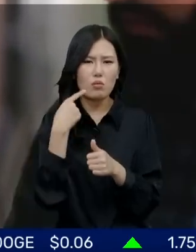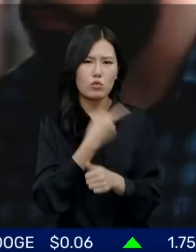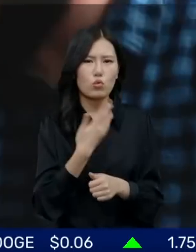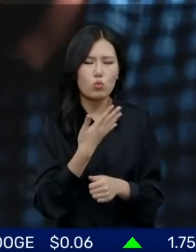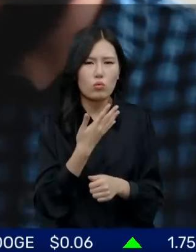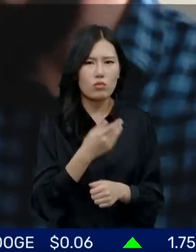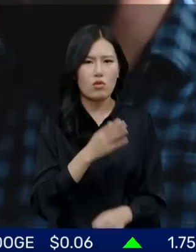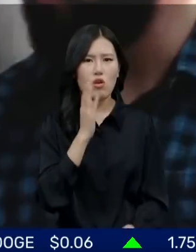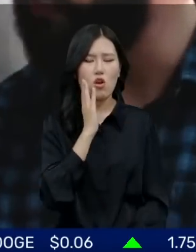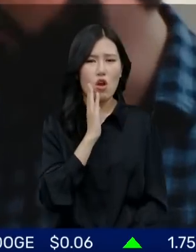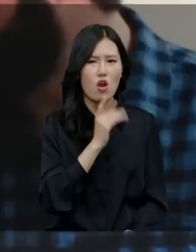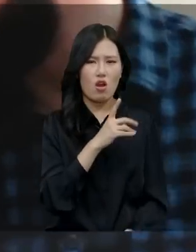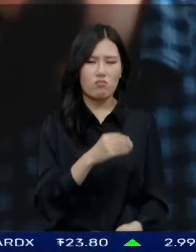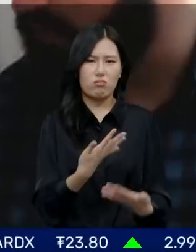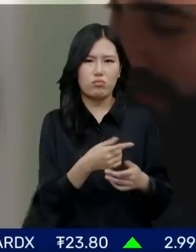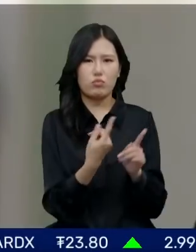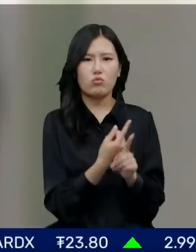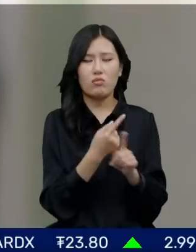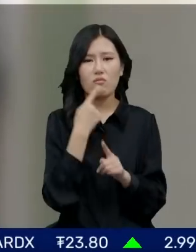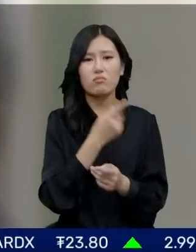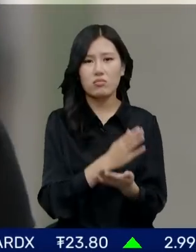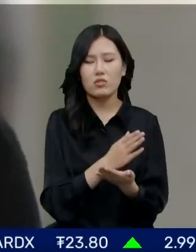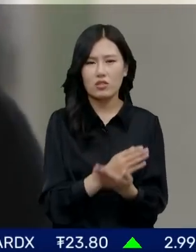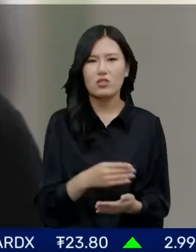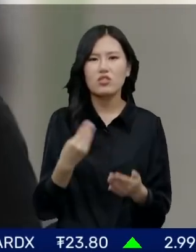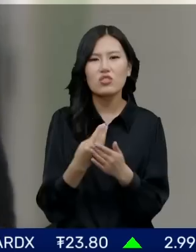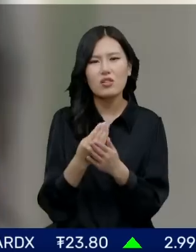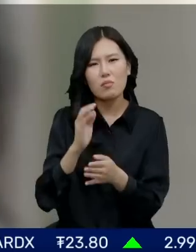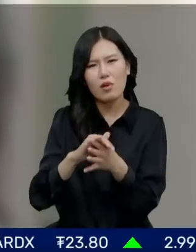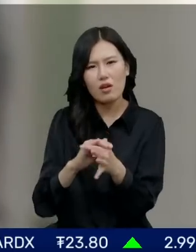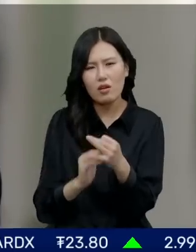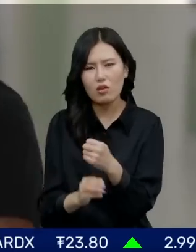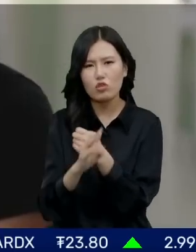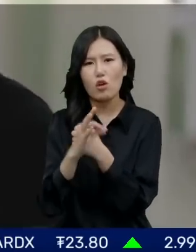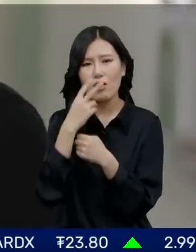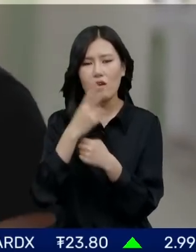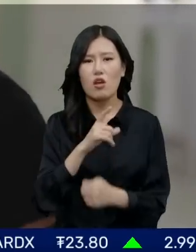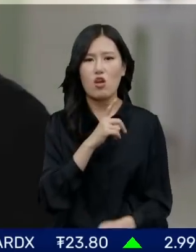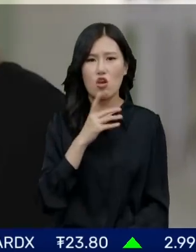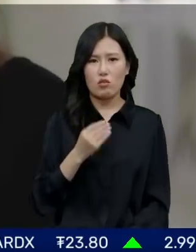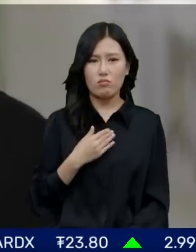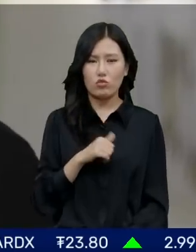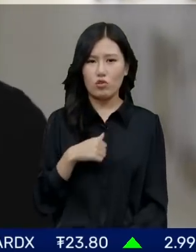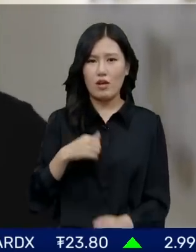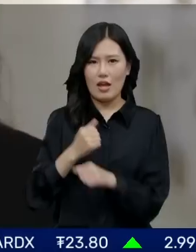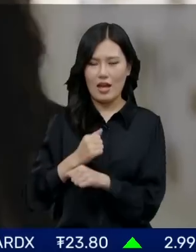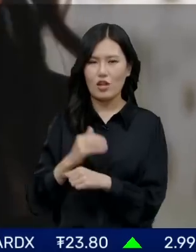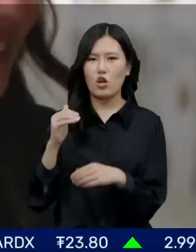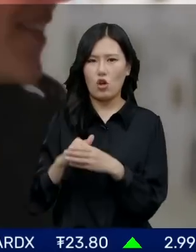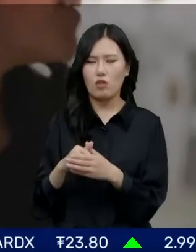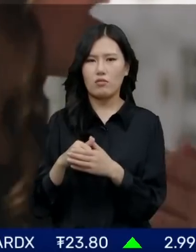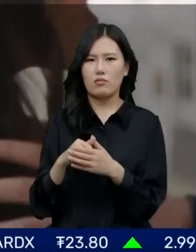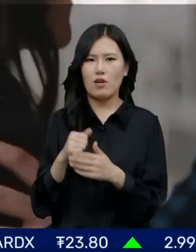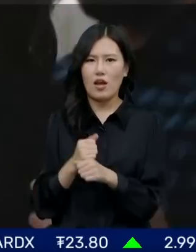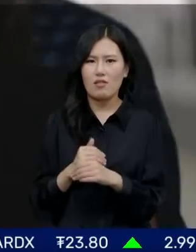өгөх төлөөс гэж нэрлэдэг. Тухайлбал статистик мэдээллээс харахад ээжүүдэд тушаал дэвших боломж бага гардаг төдийгүй тэдний цалин